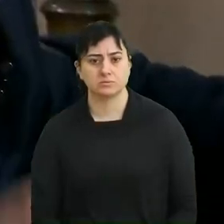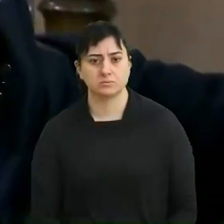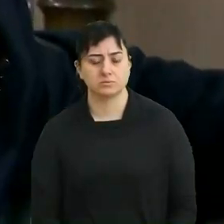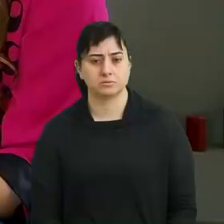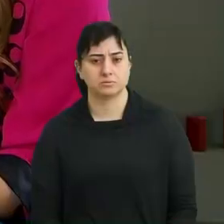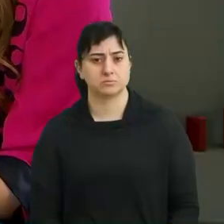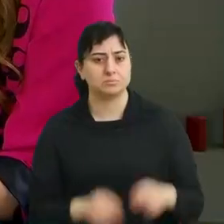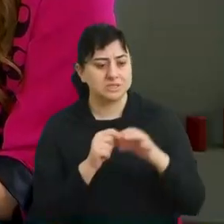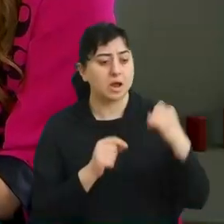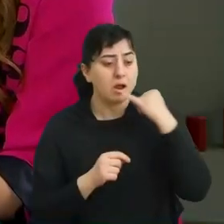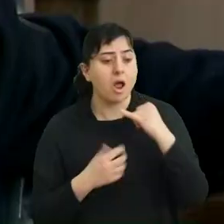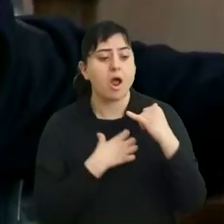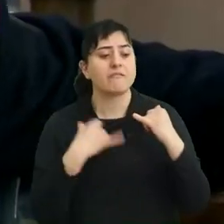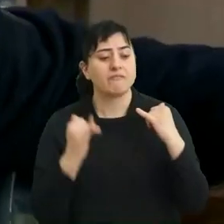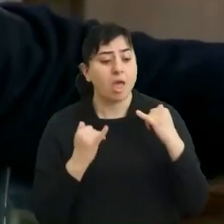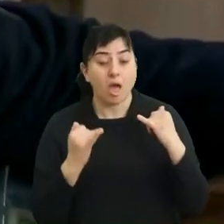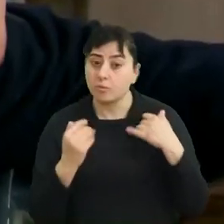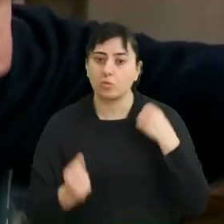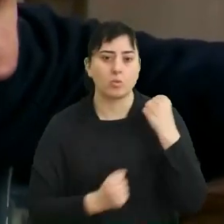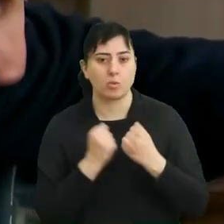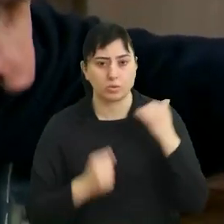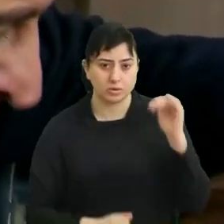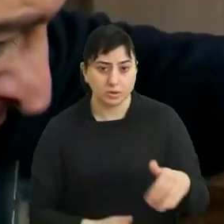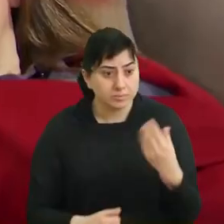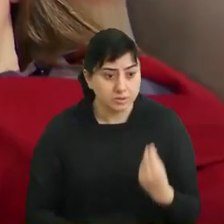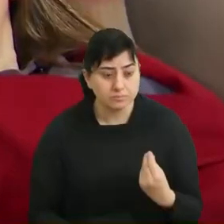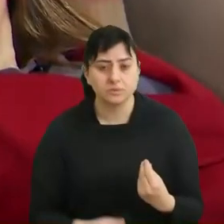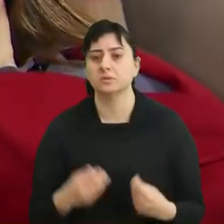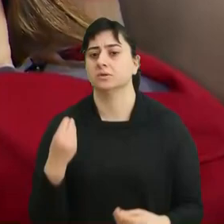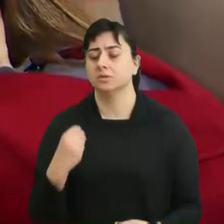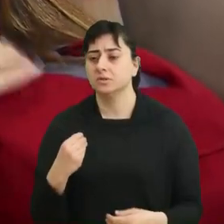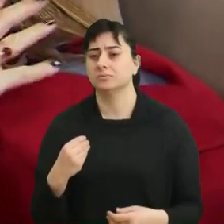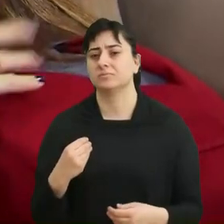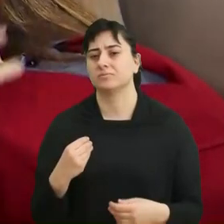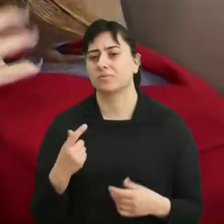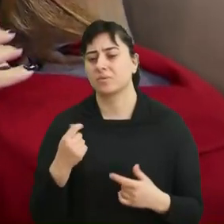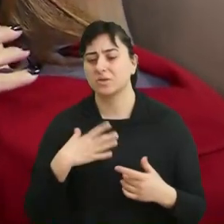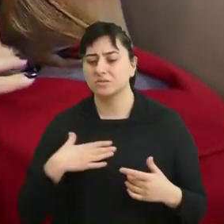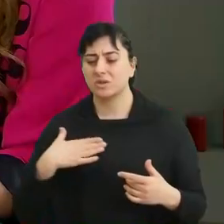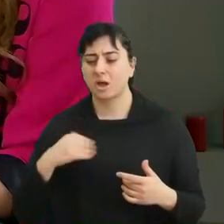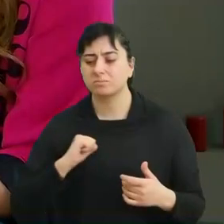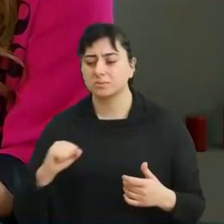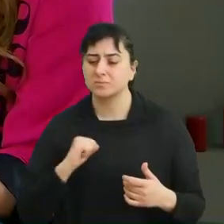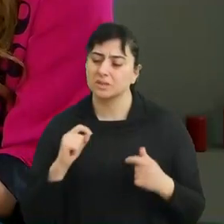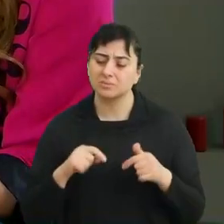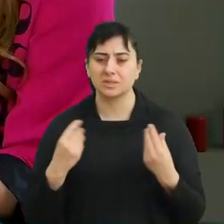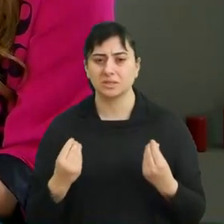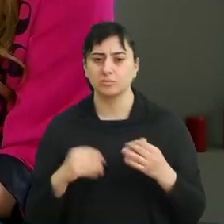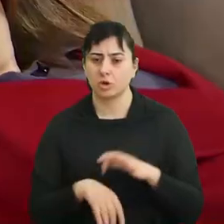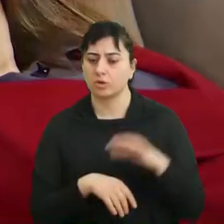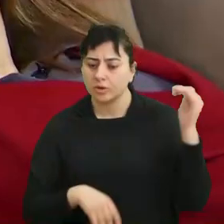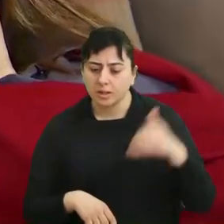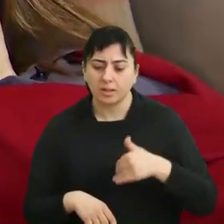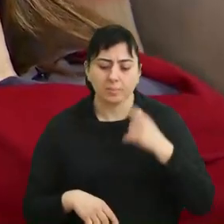biricik aradı işte. Annem fenalaştı dedi, ben de apar topar çıktım geldim. İyi misin? İyiyim canım. Küçük bir çarpıntı oldu ama şimdi iyiyim. Doktor da